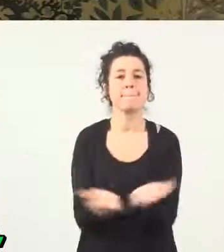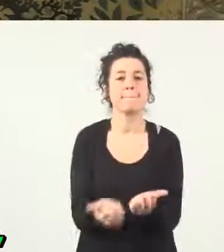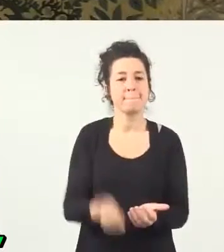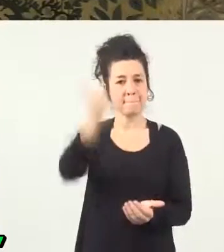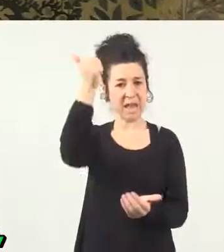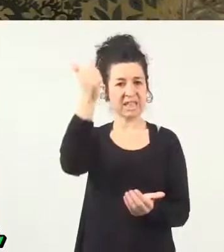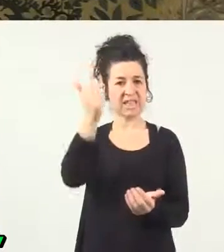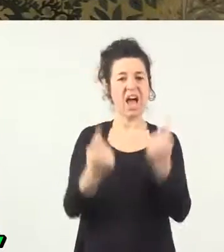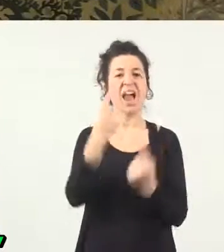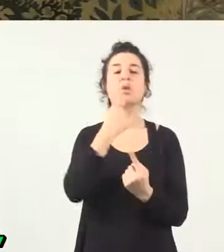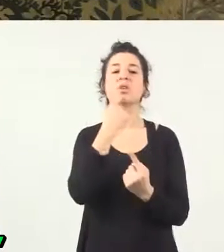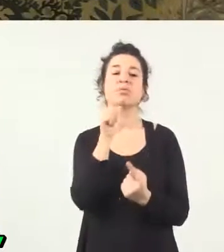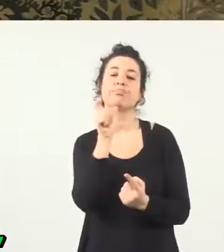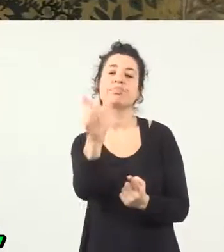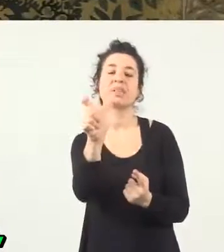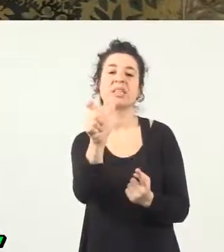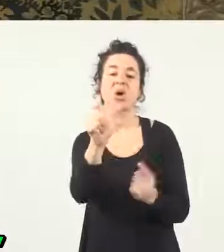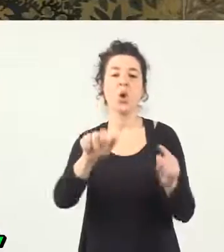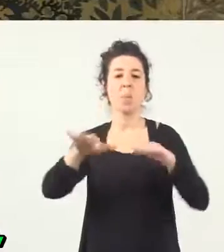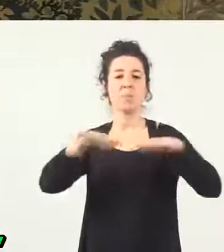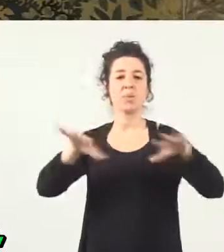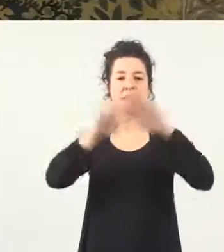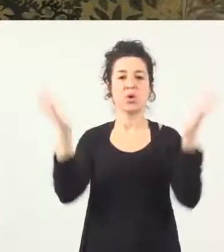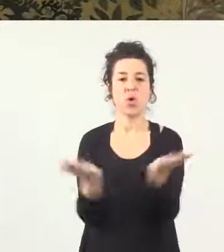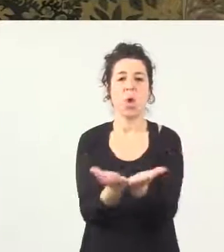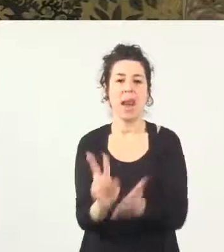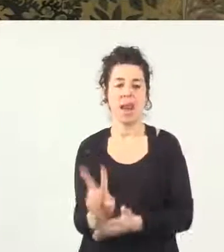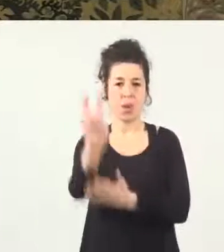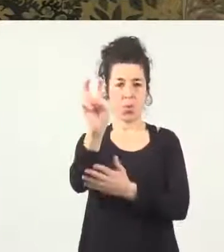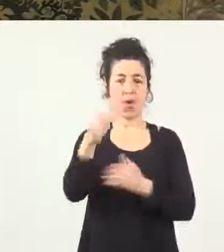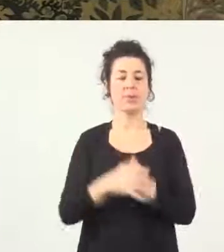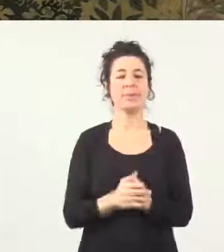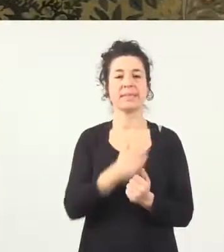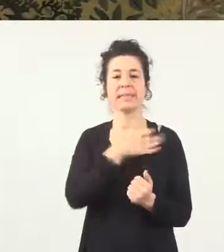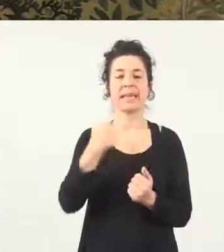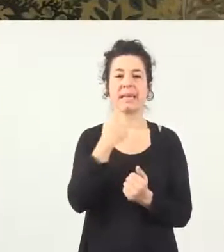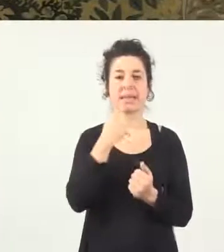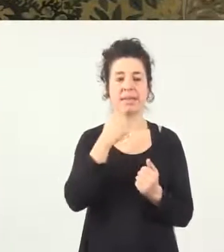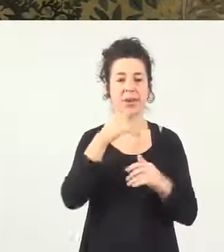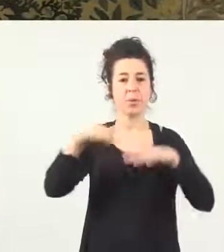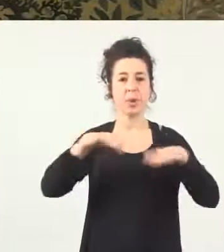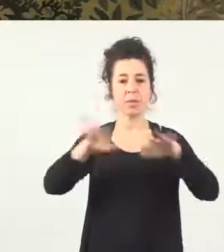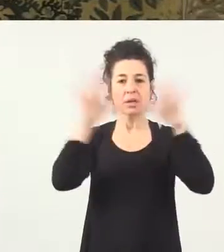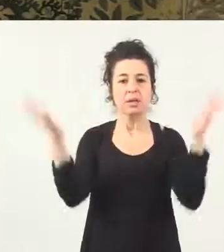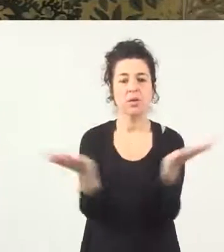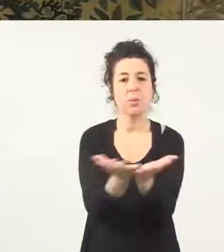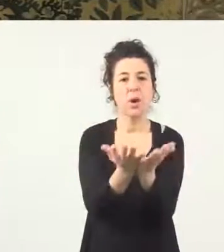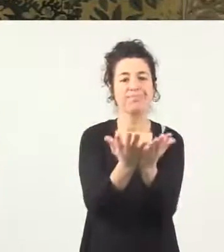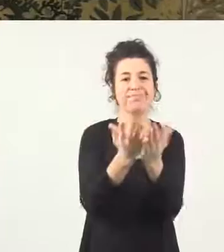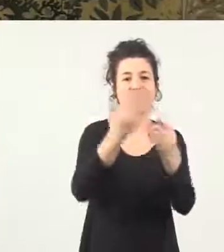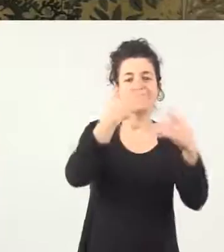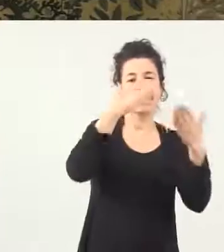ezta? Zer esan nahi du horrek? Ba bueno, ba mugimendu global hauetan bereizkeria mota desberdinak batera tratatzen